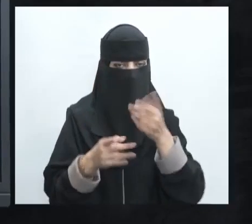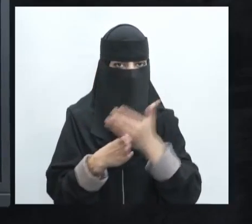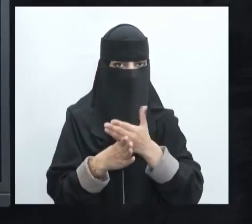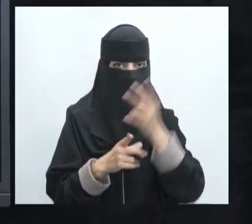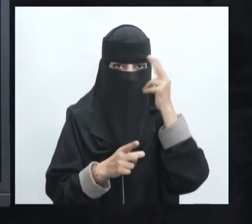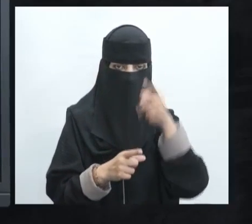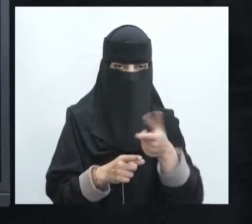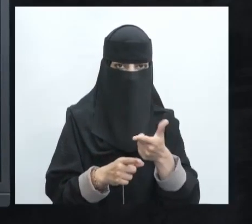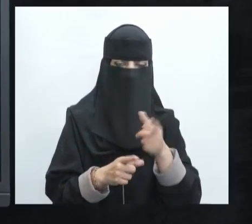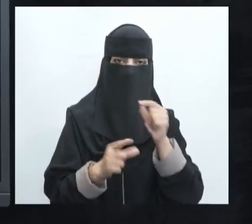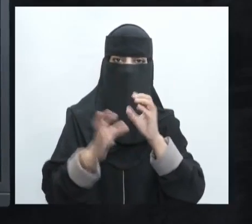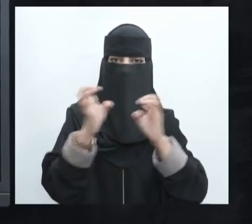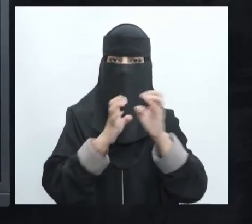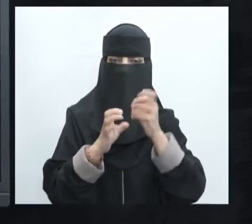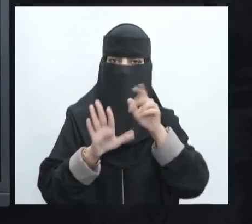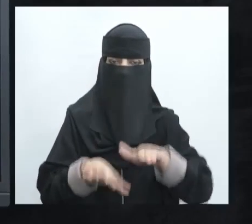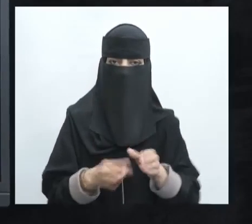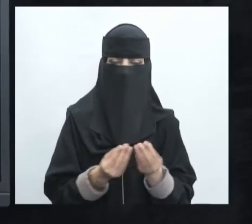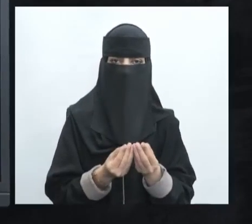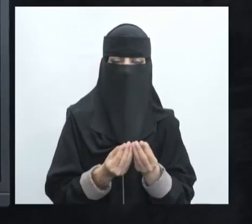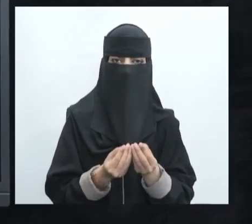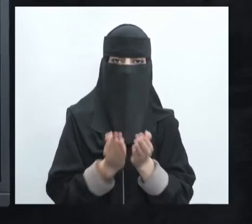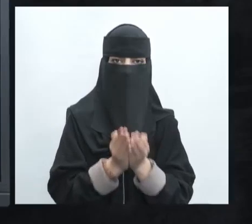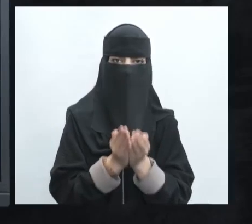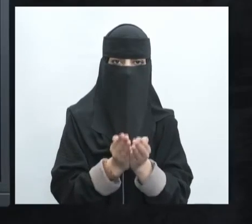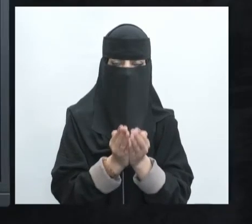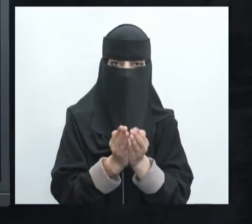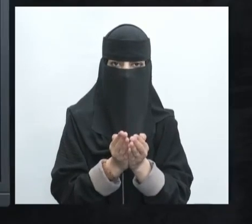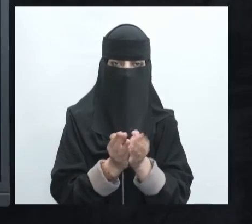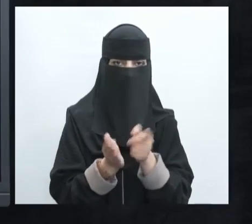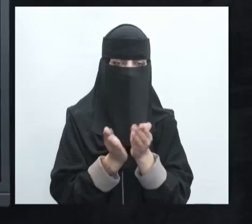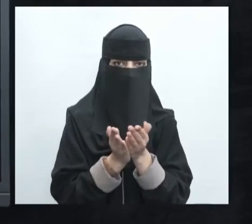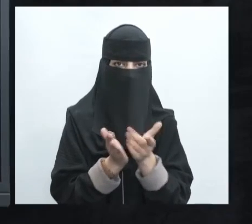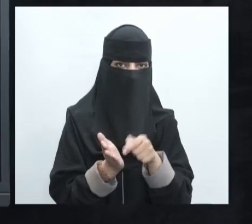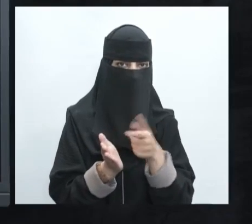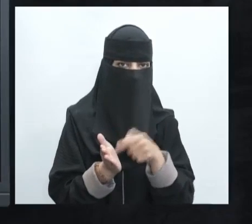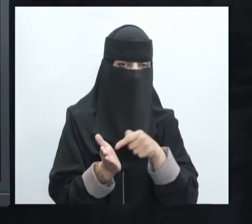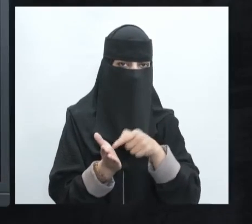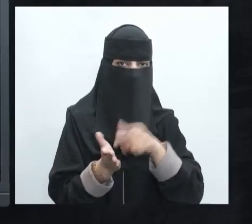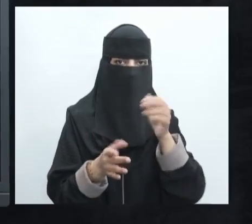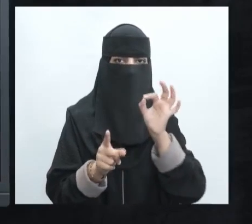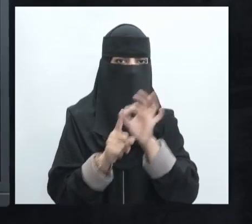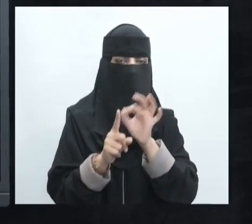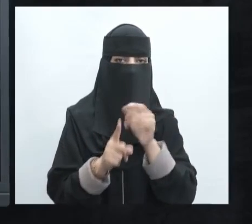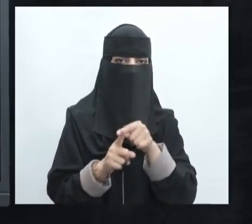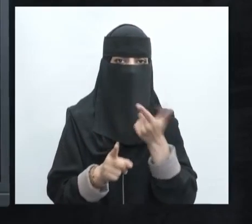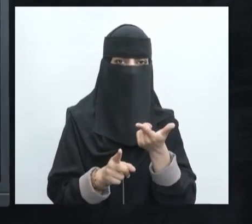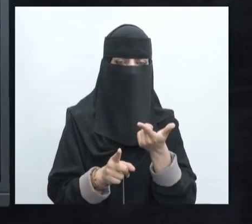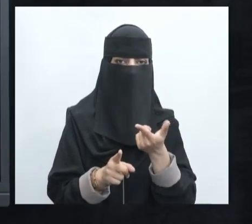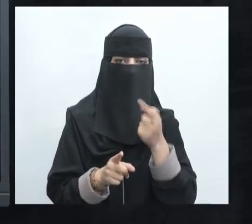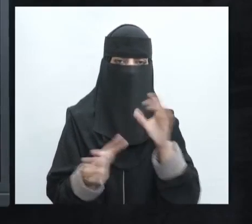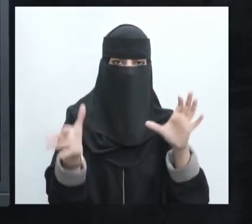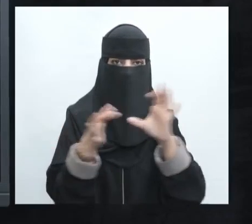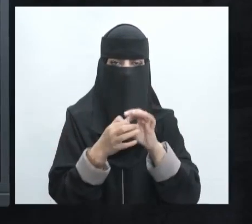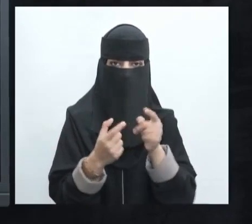أحسنتم، رائعون. تعرفنا أنه يوجد بها موانئ، هذه الموانئ ما بها؟ أحسنتم،